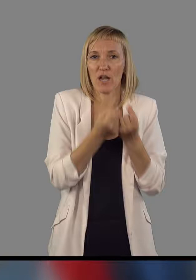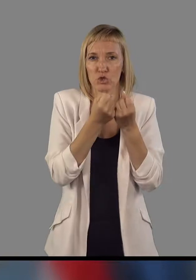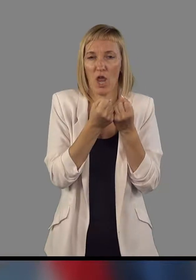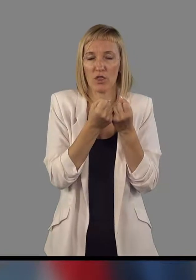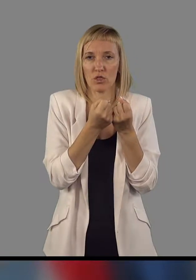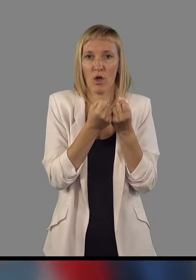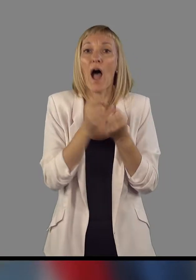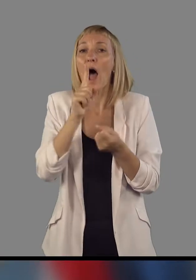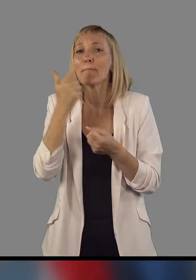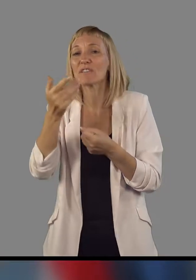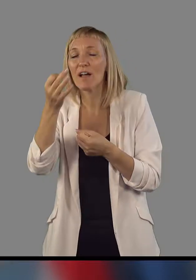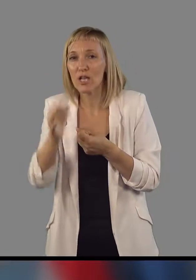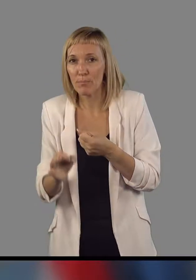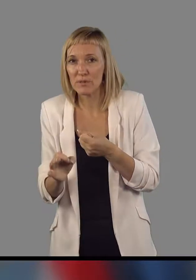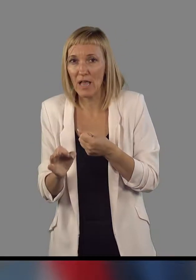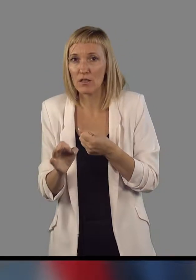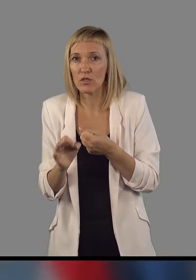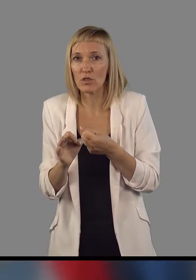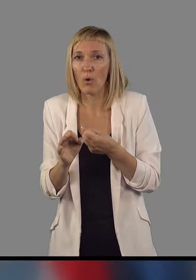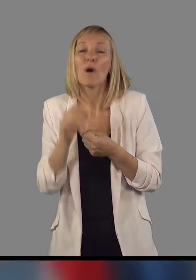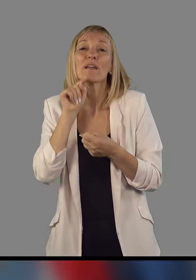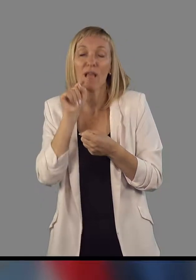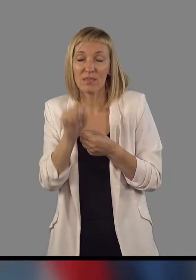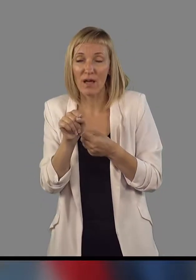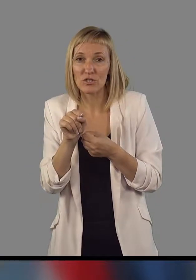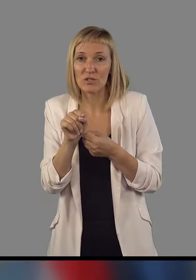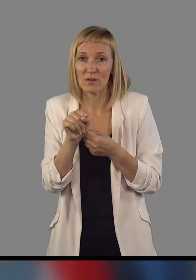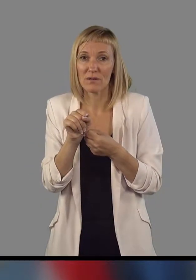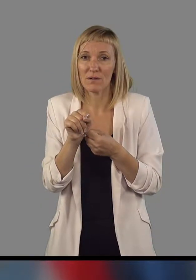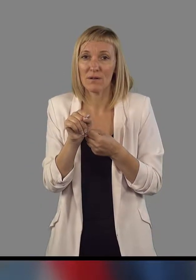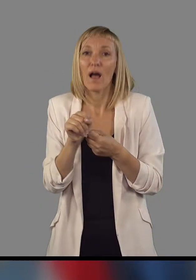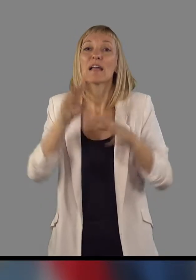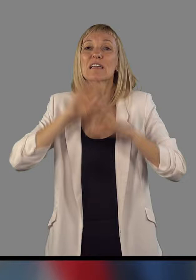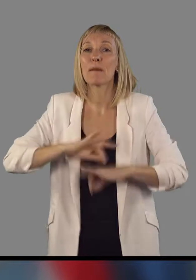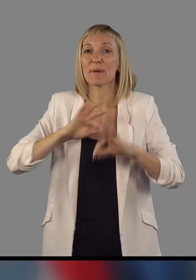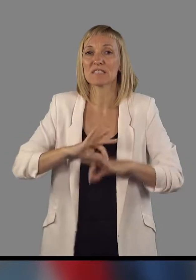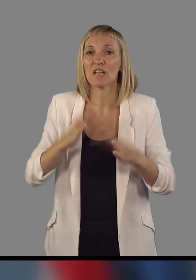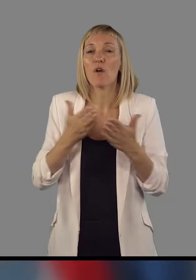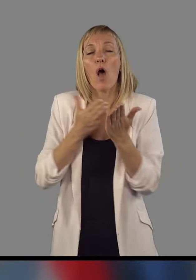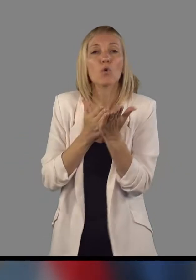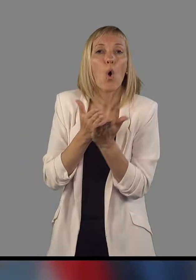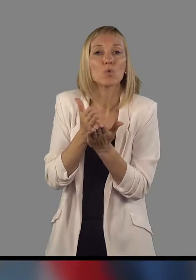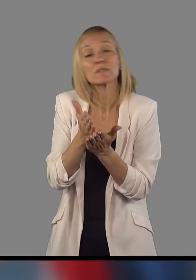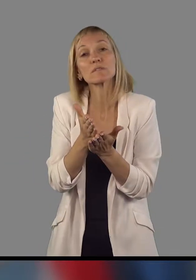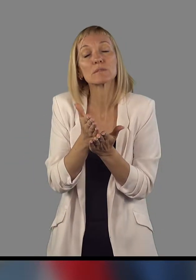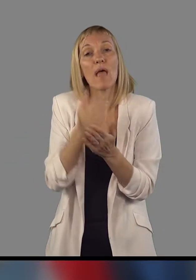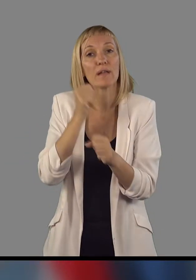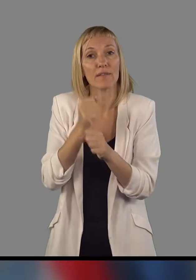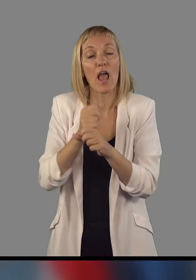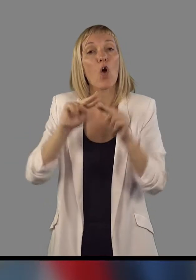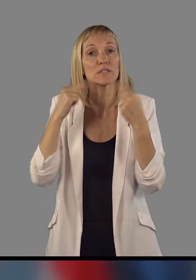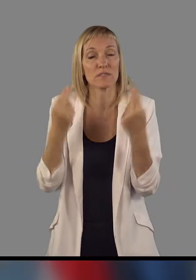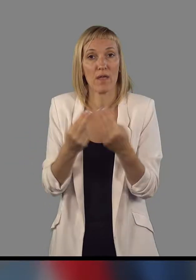pustijo nerešena na mizi, ampak vendarle tistih 20% je takšnih, s katerim predsedstvo lahko